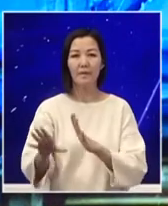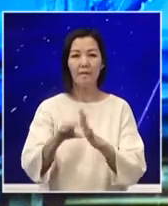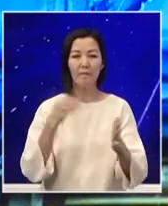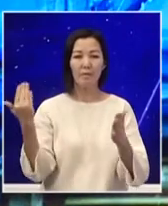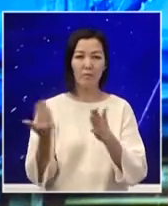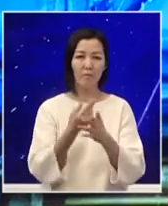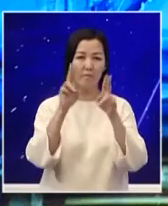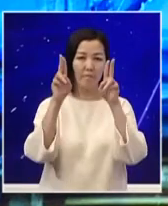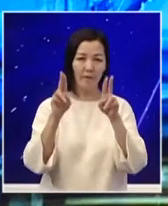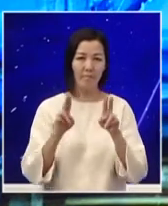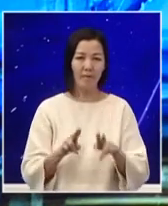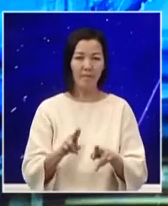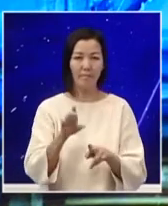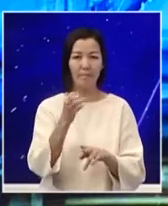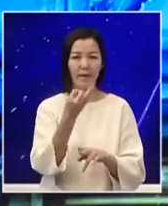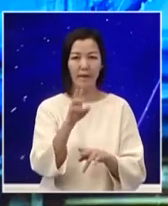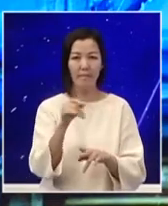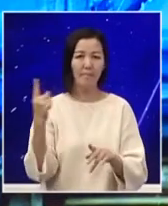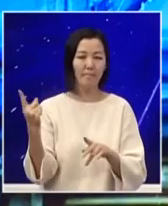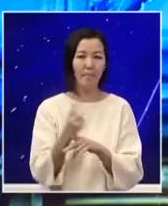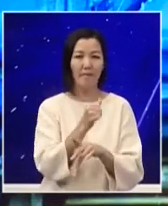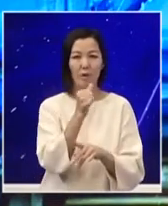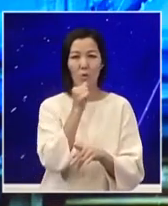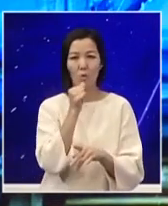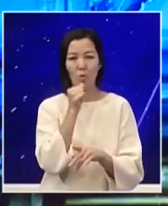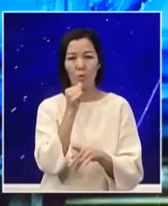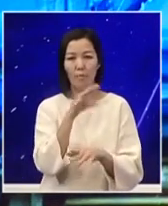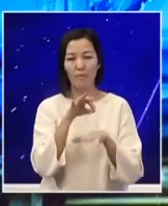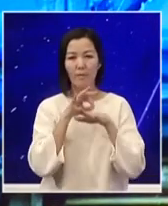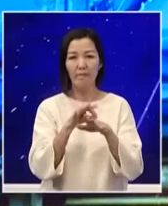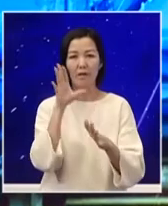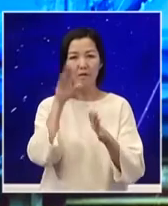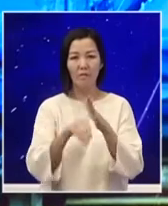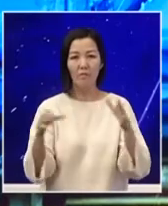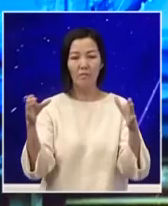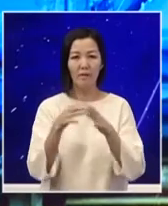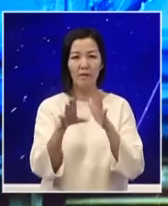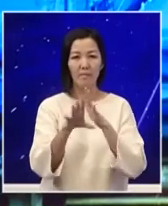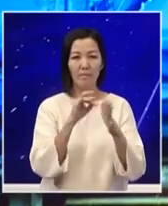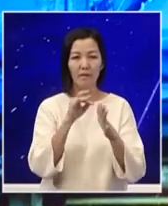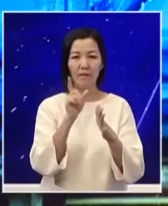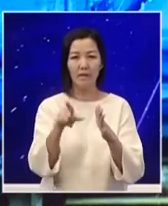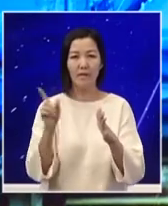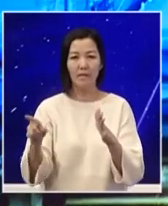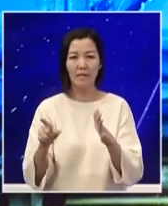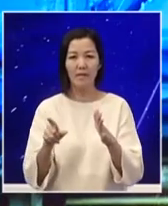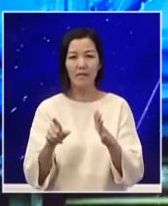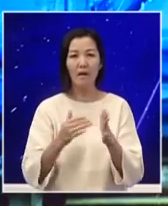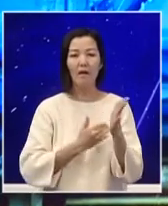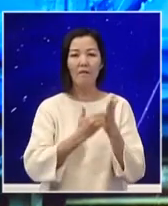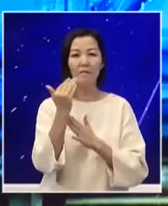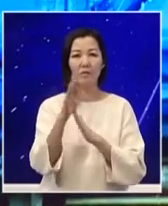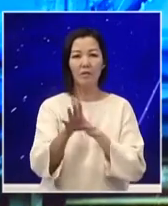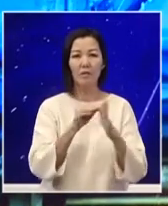Выбор в новом формате. Праймерис – первый для страны опыт проведения внутрипартийных выборов кандидатов. Отмечена